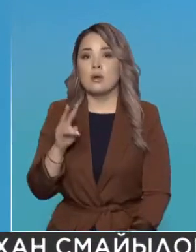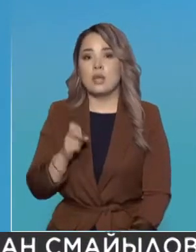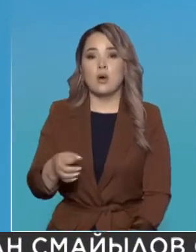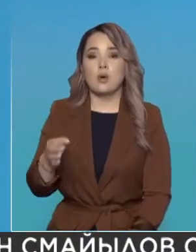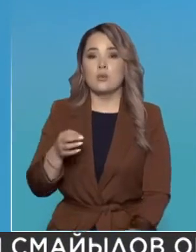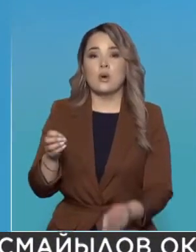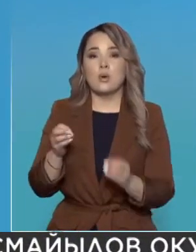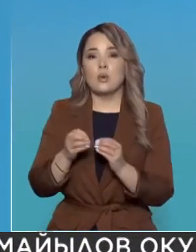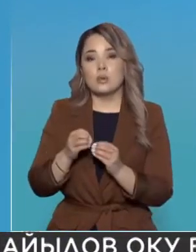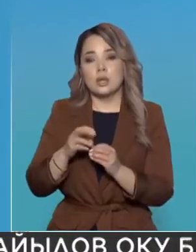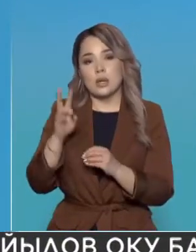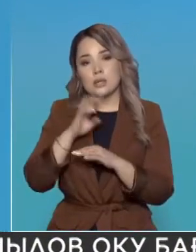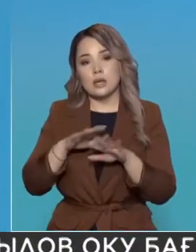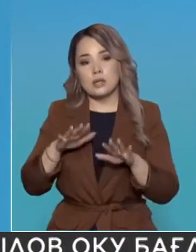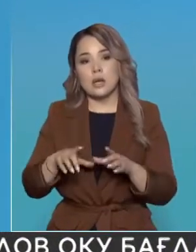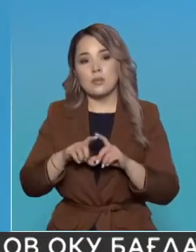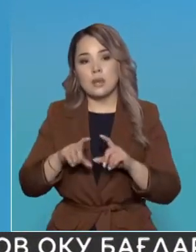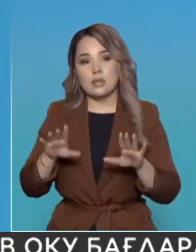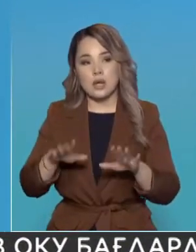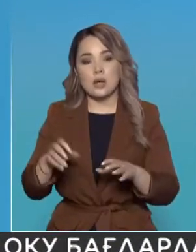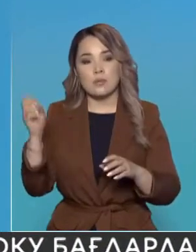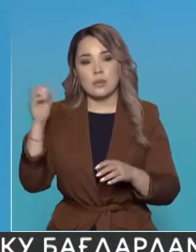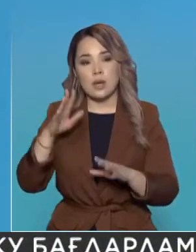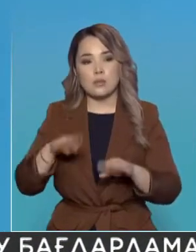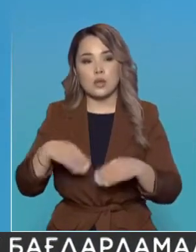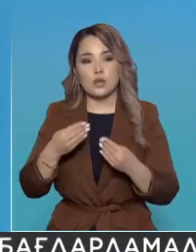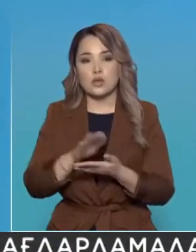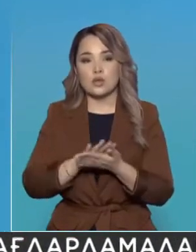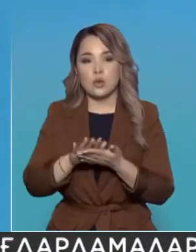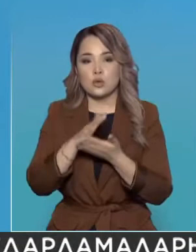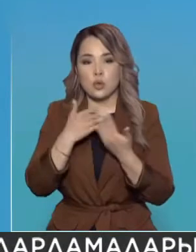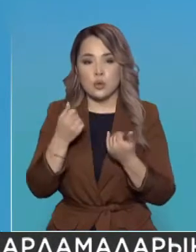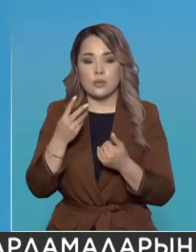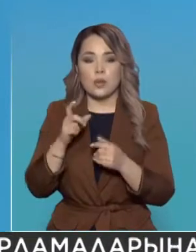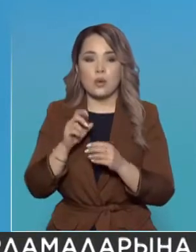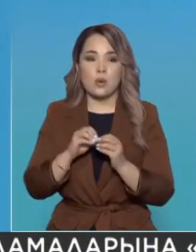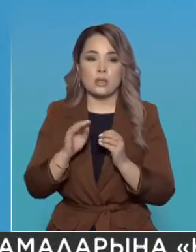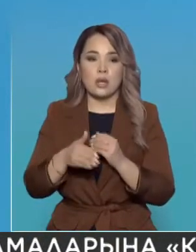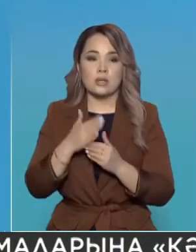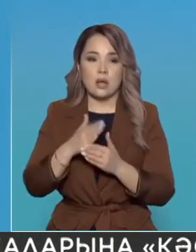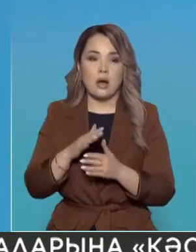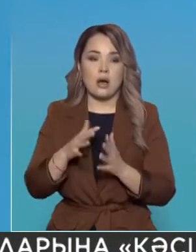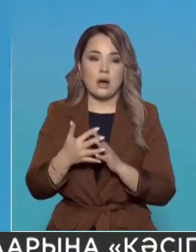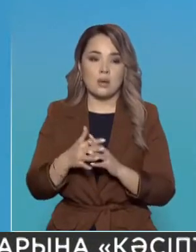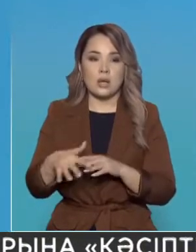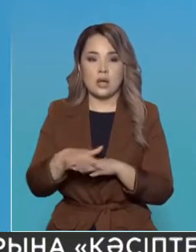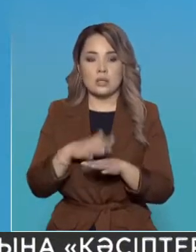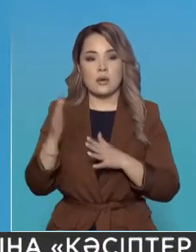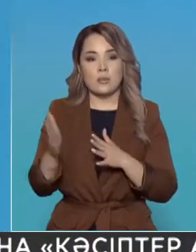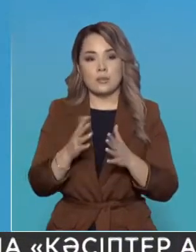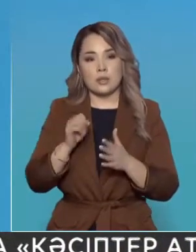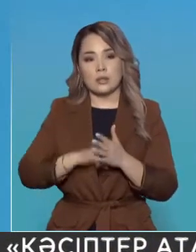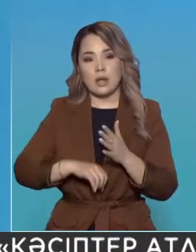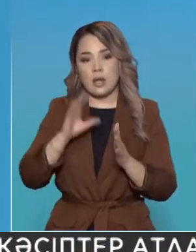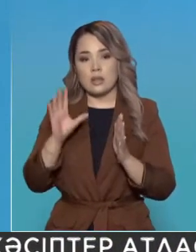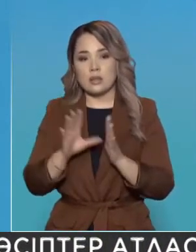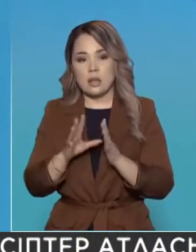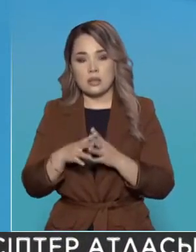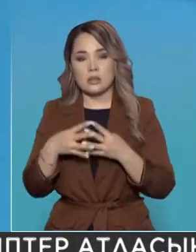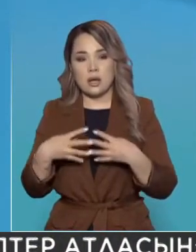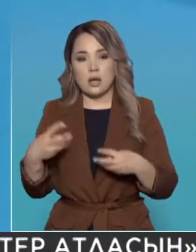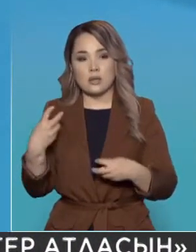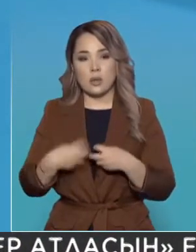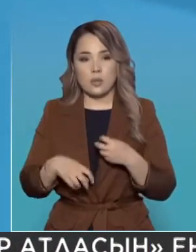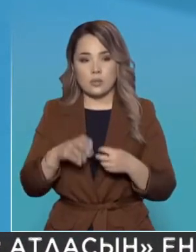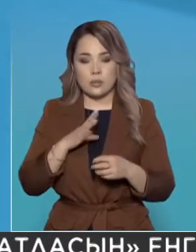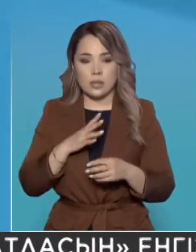Ақмола облысындағы 10 елдімекенге әлі жарық берілген жоқ. Бірнеше ондаған ауылда алапат боранның салдарынан электр желілері үзіліп,